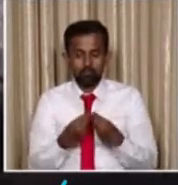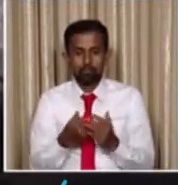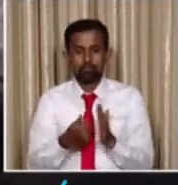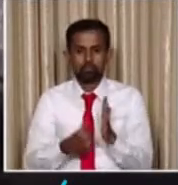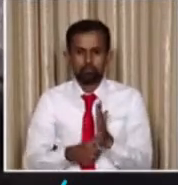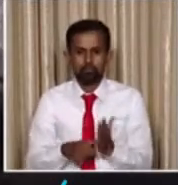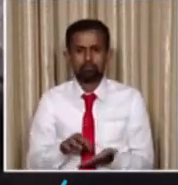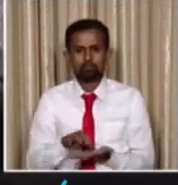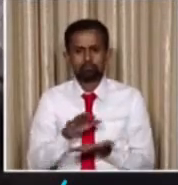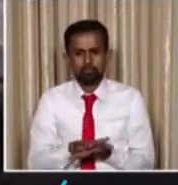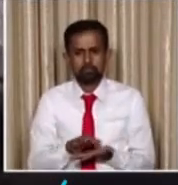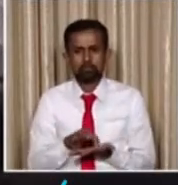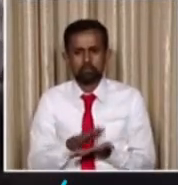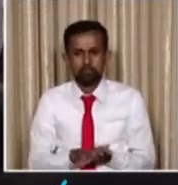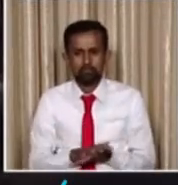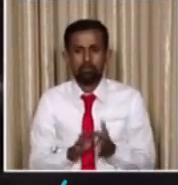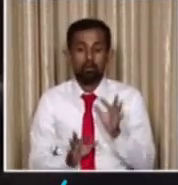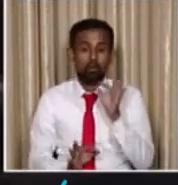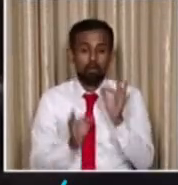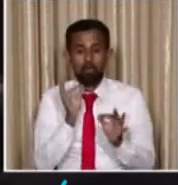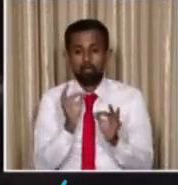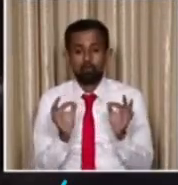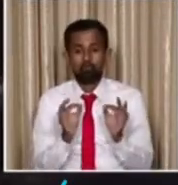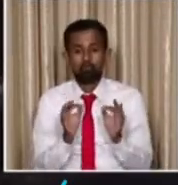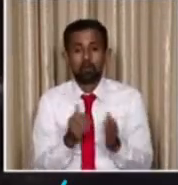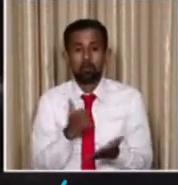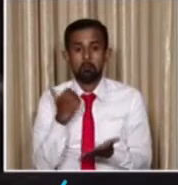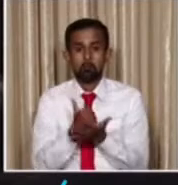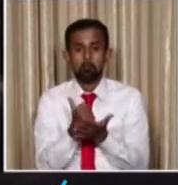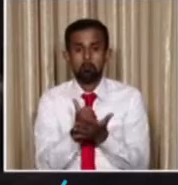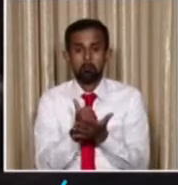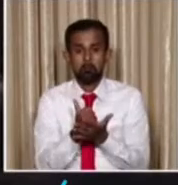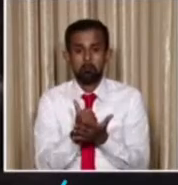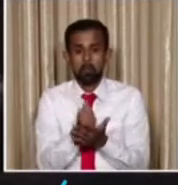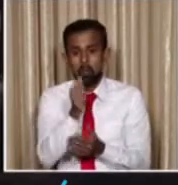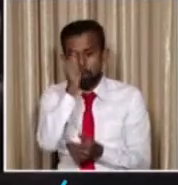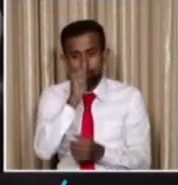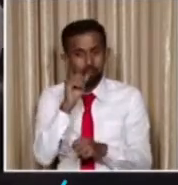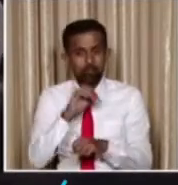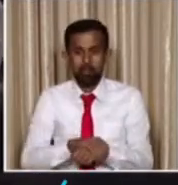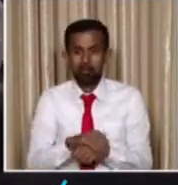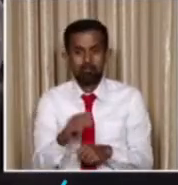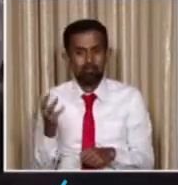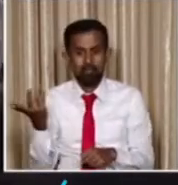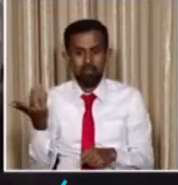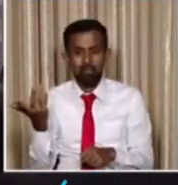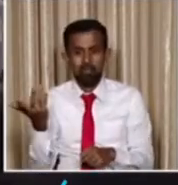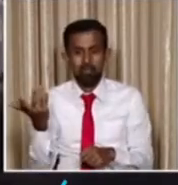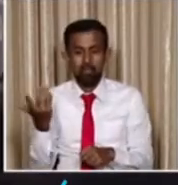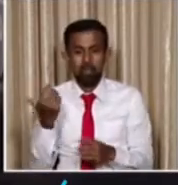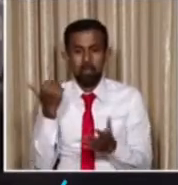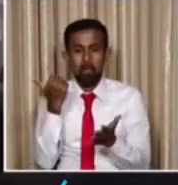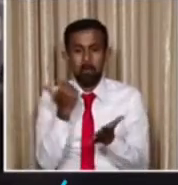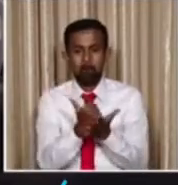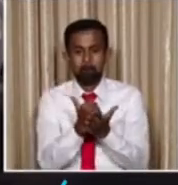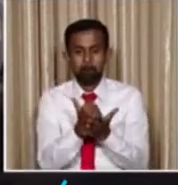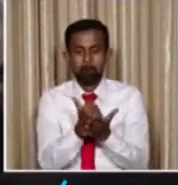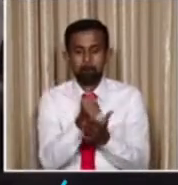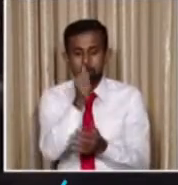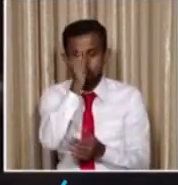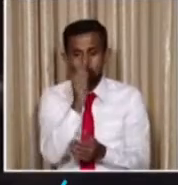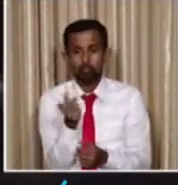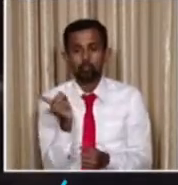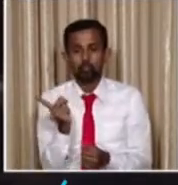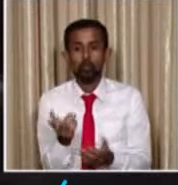සම්මත කරත් මොන නීති ගෙනාවත් මොන කයිවරු ගැහුවත් මහ බැංකුව හොරාව තාම අල්ලලා නැහැ දැන් මහ බැංකුව චූදිතයන්ට මොනවද දීපු